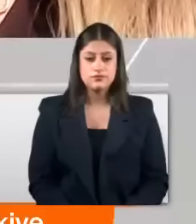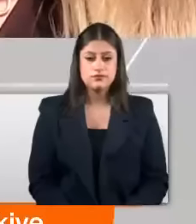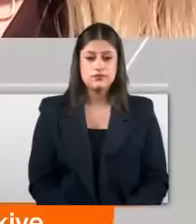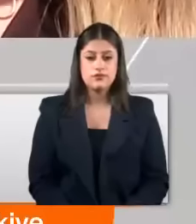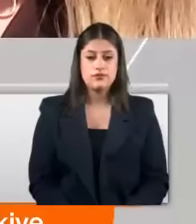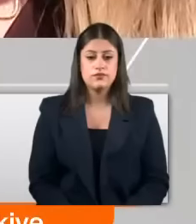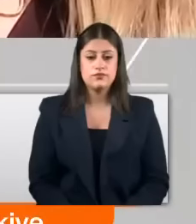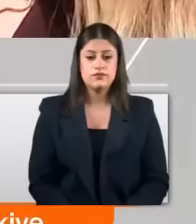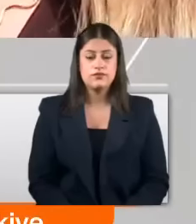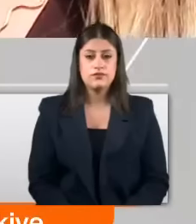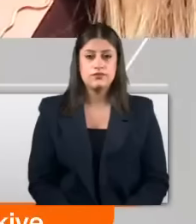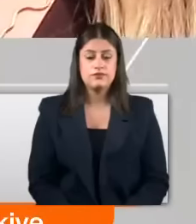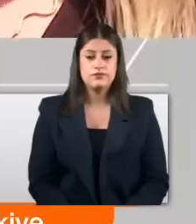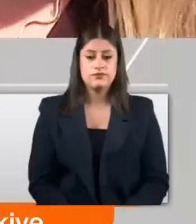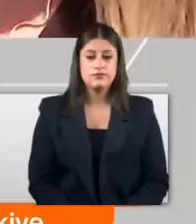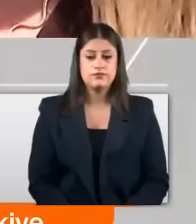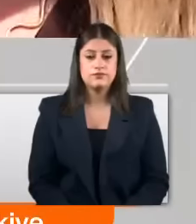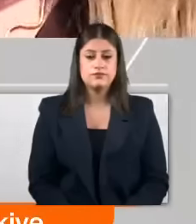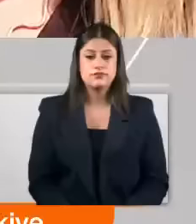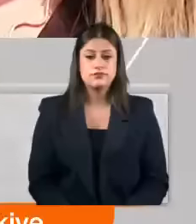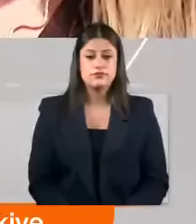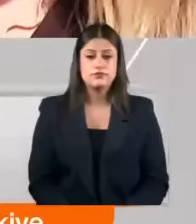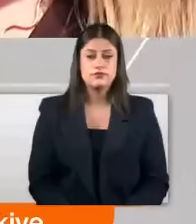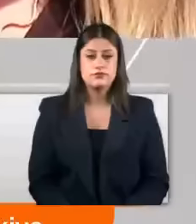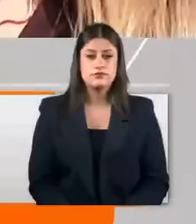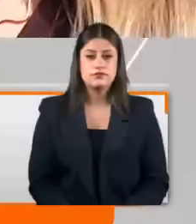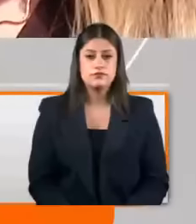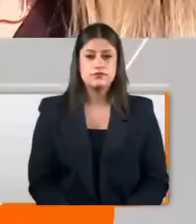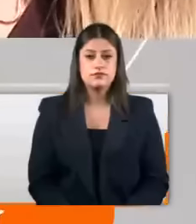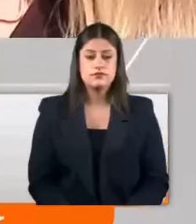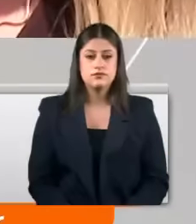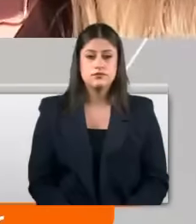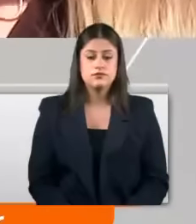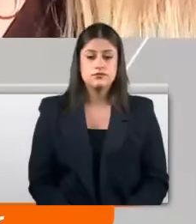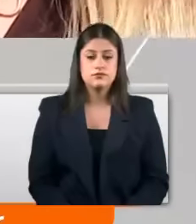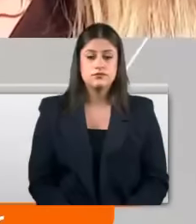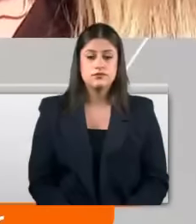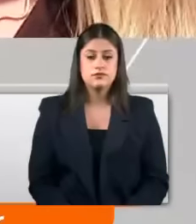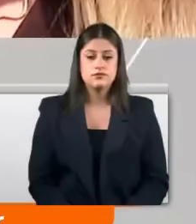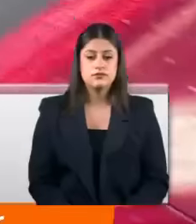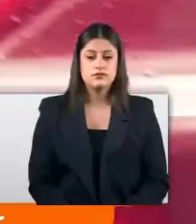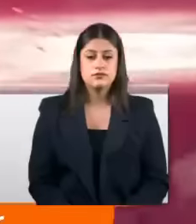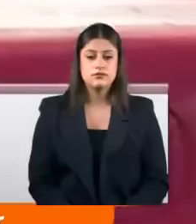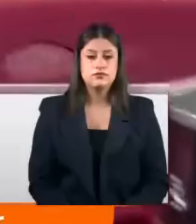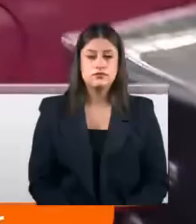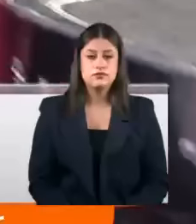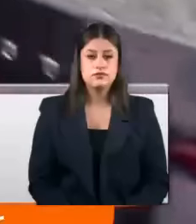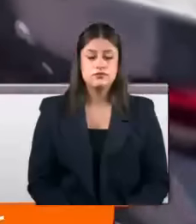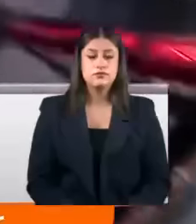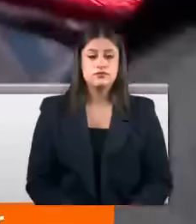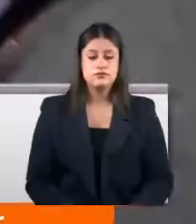Anlaşmalı olduğumuz sigorta şirketleri bizlere araçları yönlendiriyor. Biz de ihale usulüyle ya da garajlarımızdan satışa sunuyoruz bu araçları.